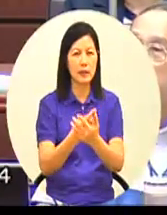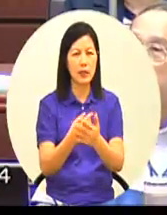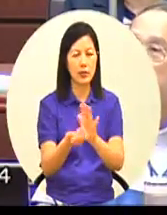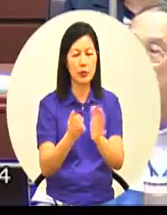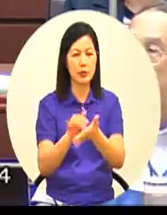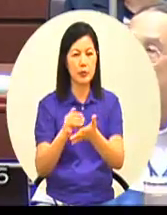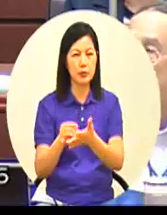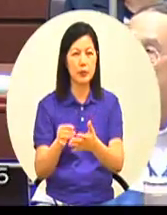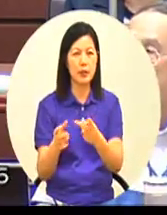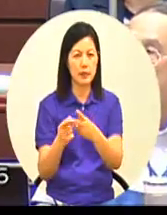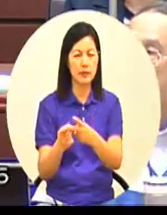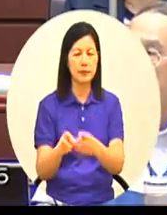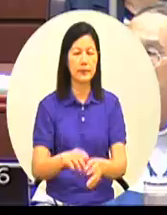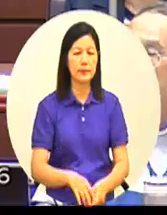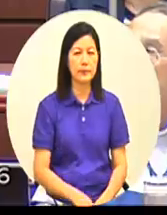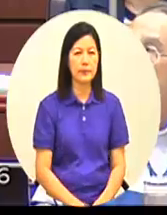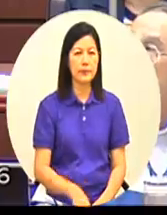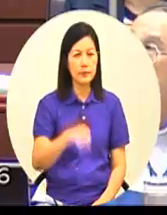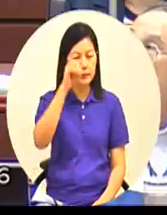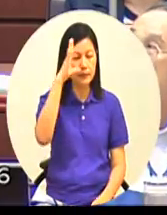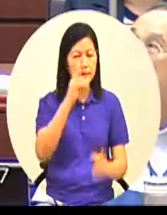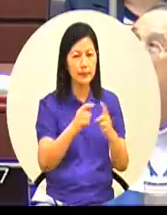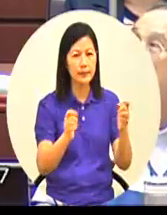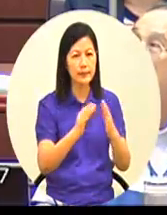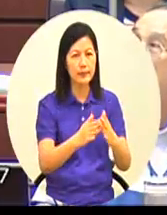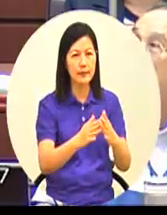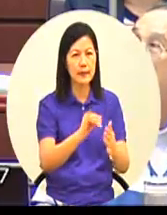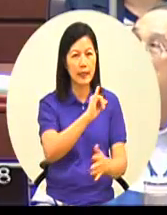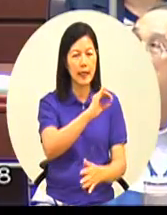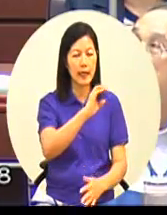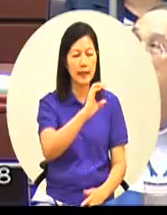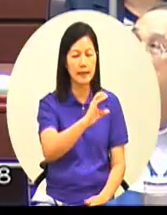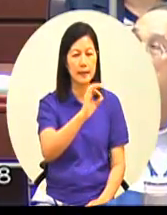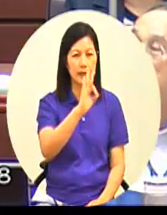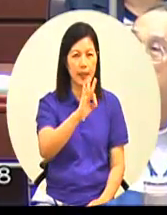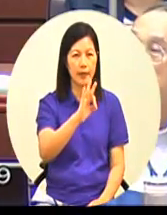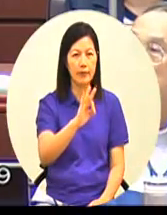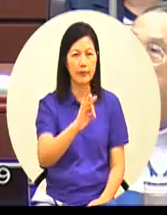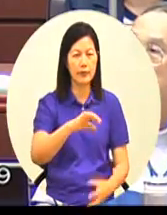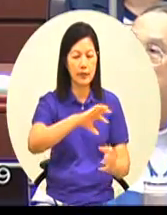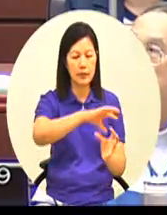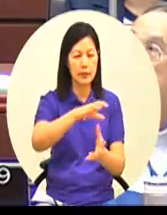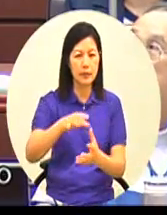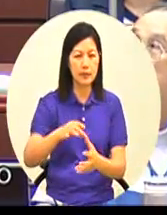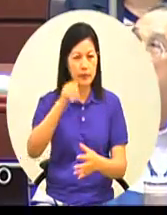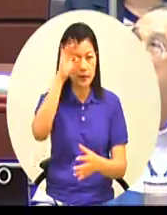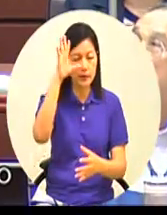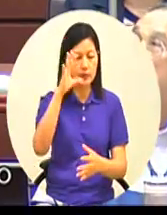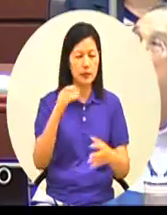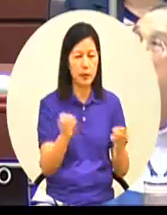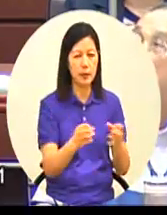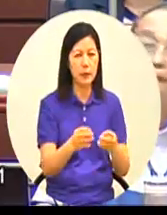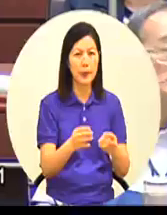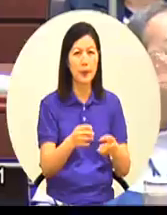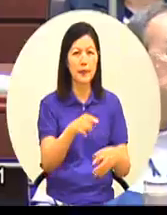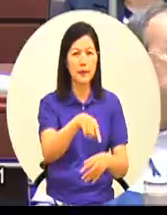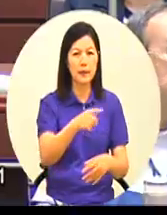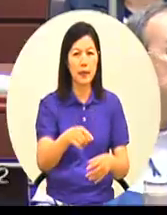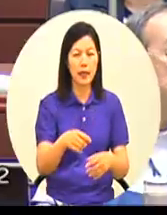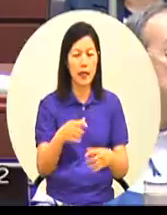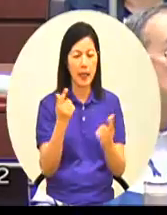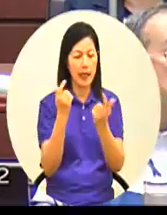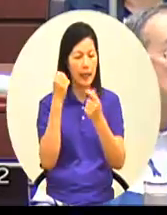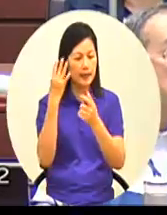智慧城市，这个关于为什么 ICF 世界这个智慧城市论坛为什么新北市连得三